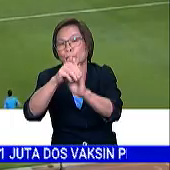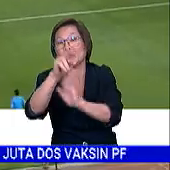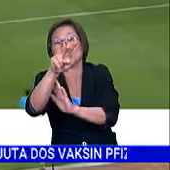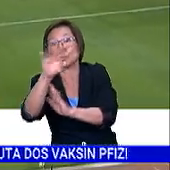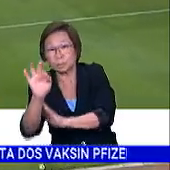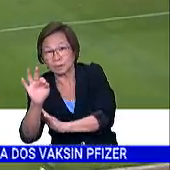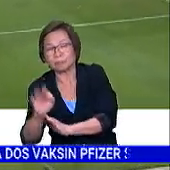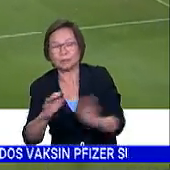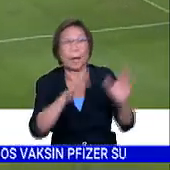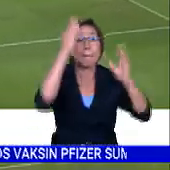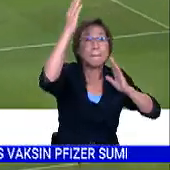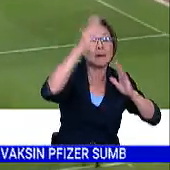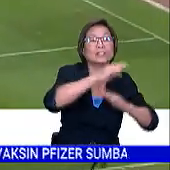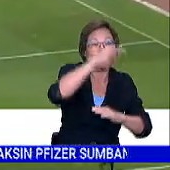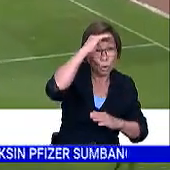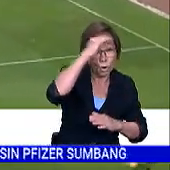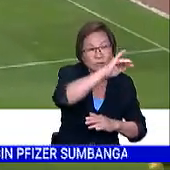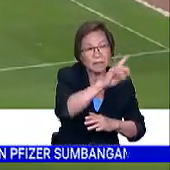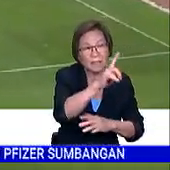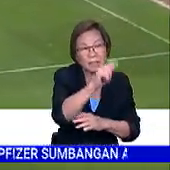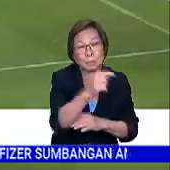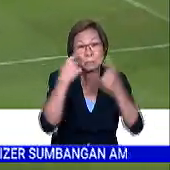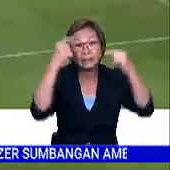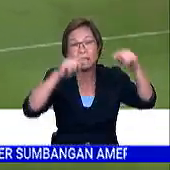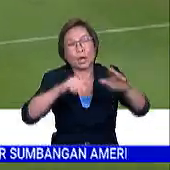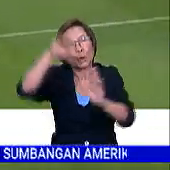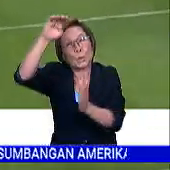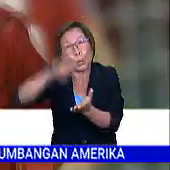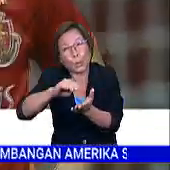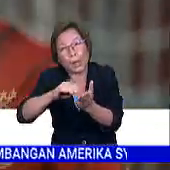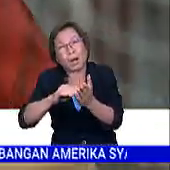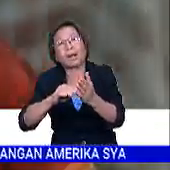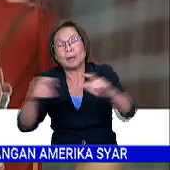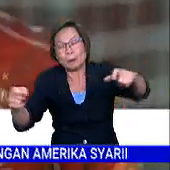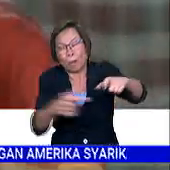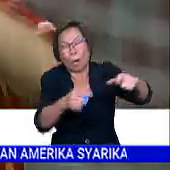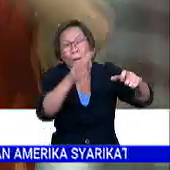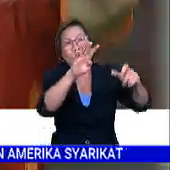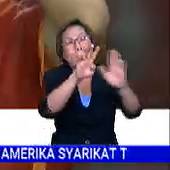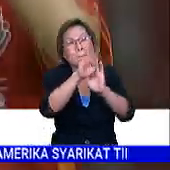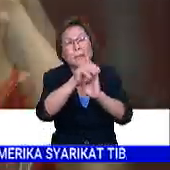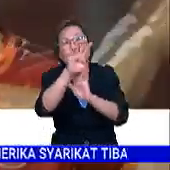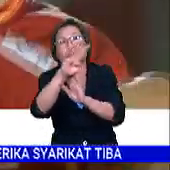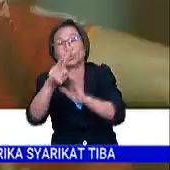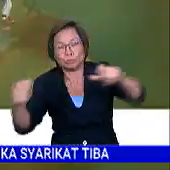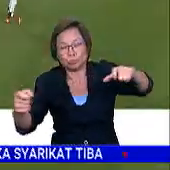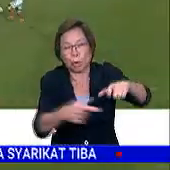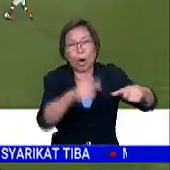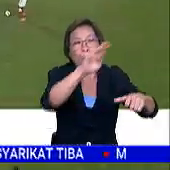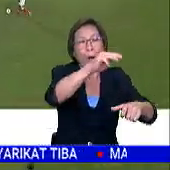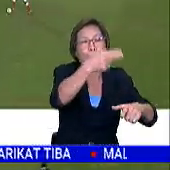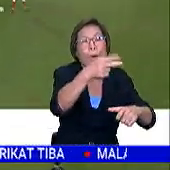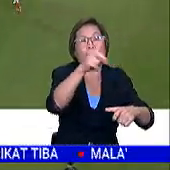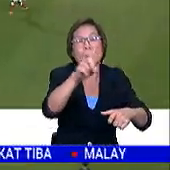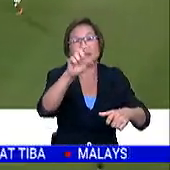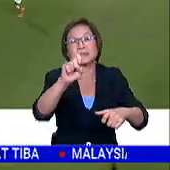ke-29. Skuad Harimau Selatan itu bagaimanapun berjaya mengurangkan jurang gol pada minit ke-42 menerusi Muhammad